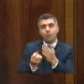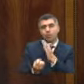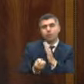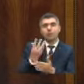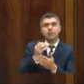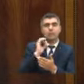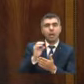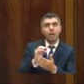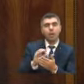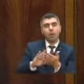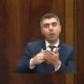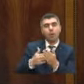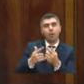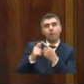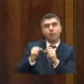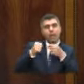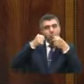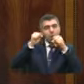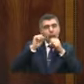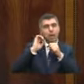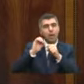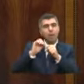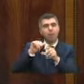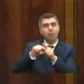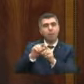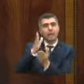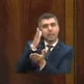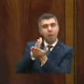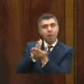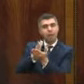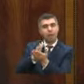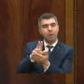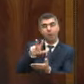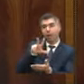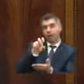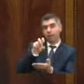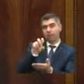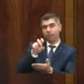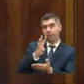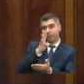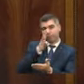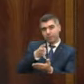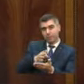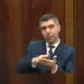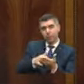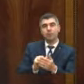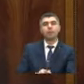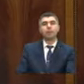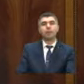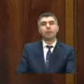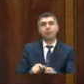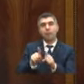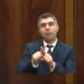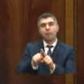قبيل أطروحة النضال الديمقراطي؟ وتعرفها جيدا، إنه تنكر أصبح